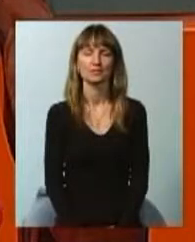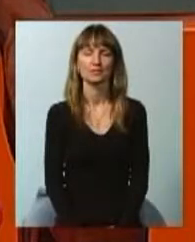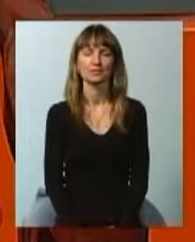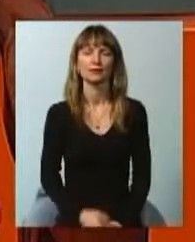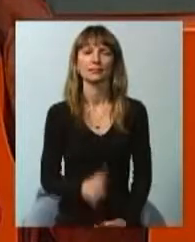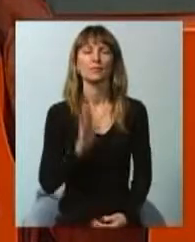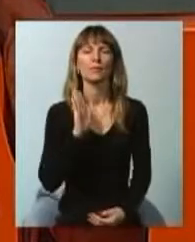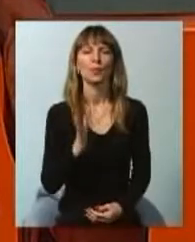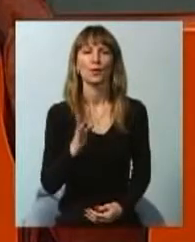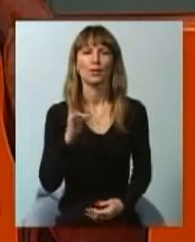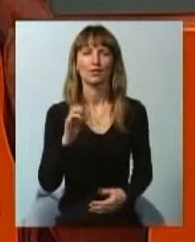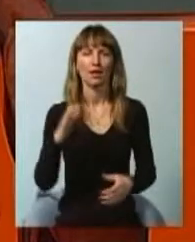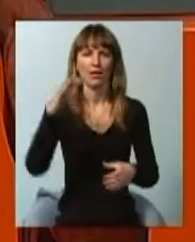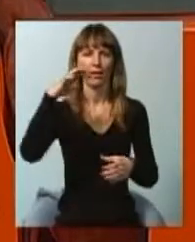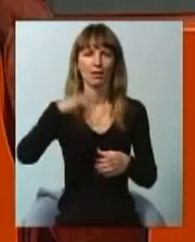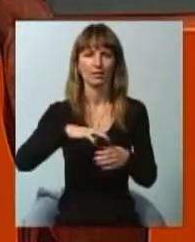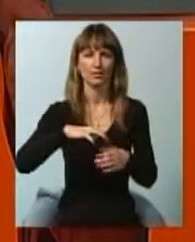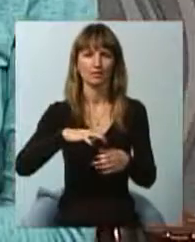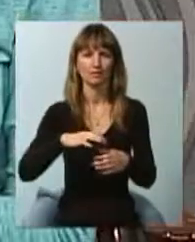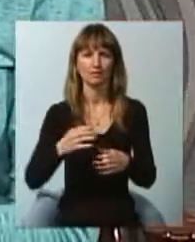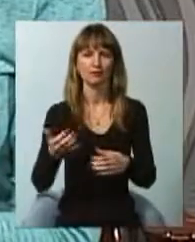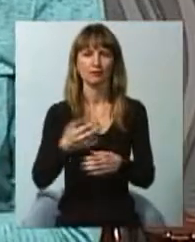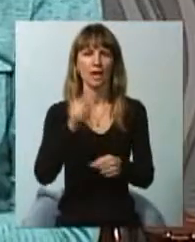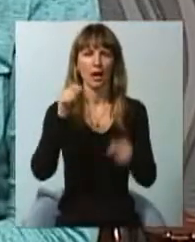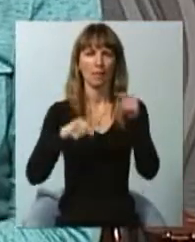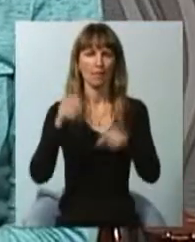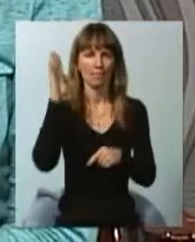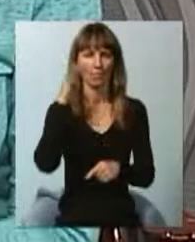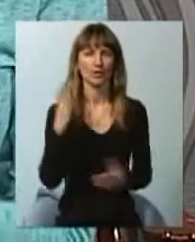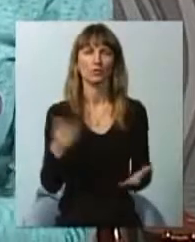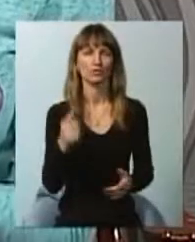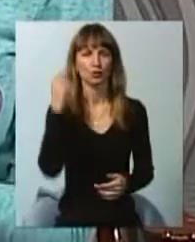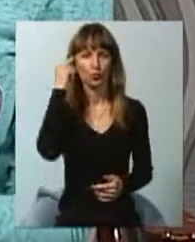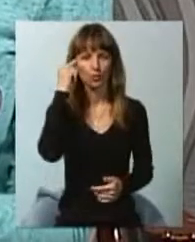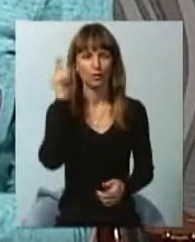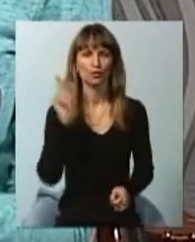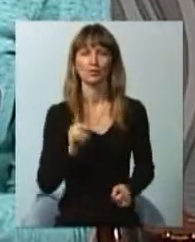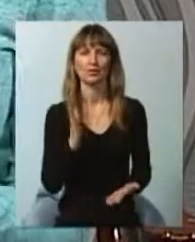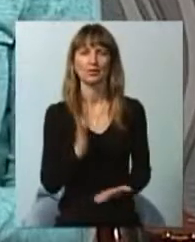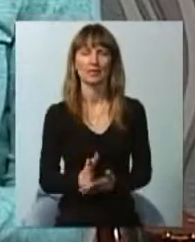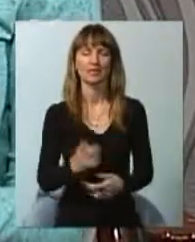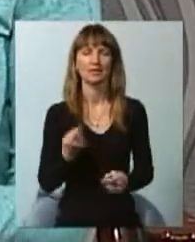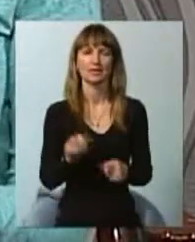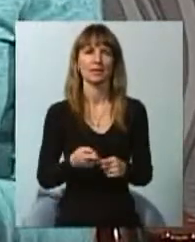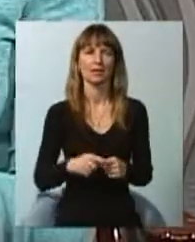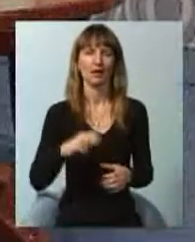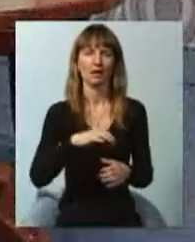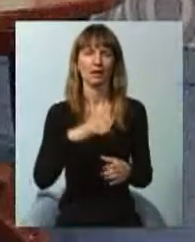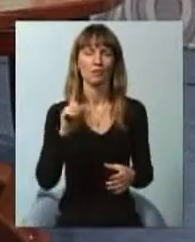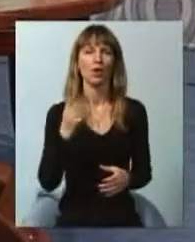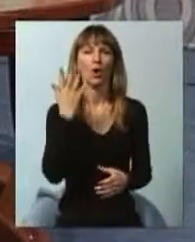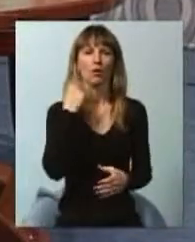на кришці ці крапельки води. Так, як ти гадаєш, що відбувається з цією кришкою? Чому там,